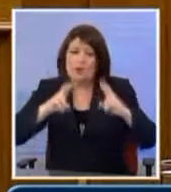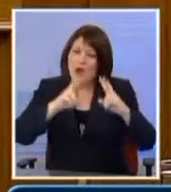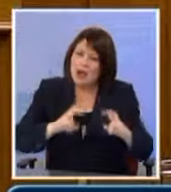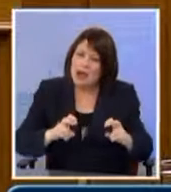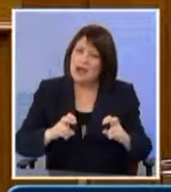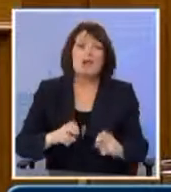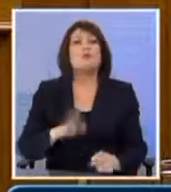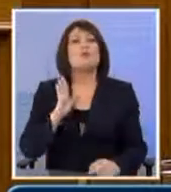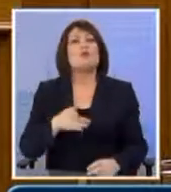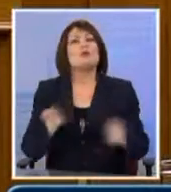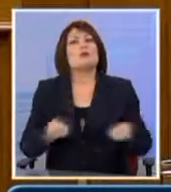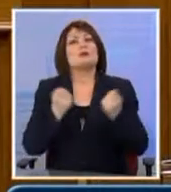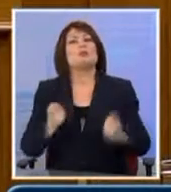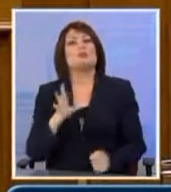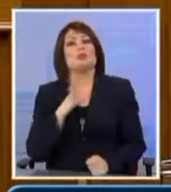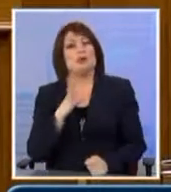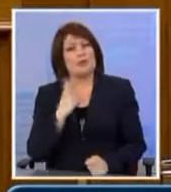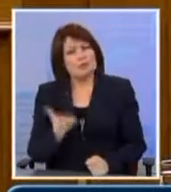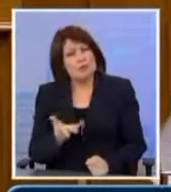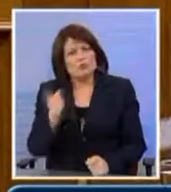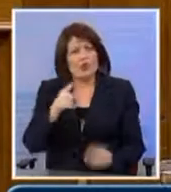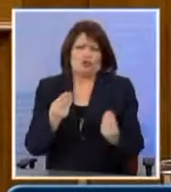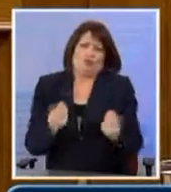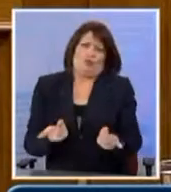τη βέλτιστη χρήση ανθρώπινων πόρων και λοιπόν μέσων.